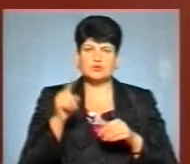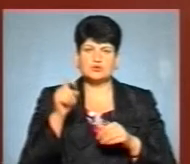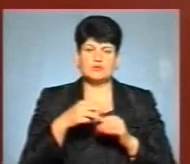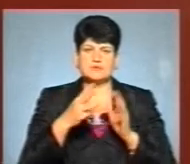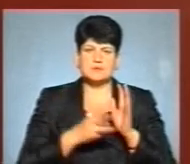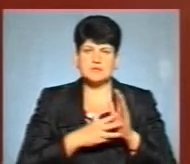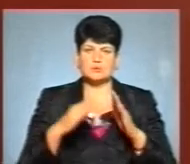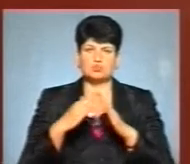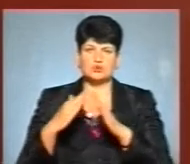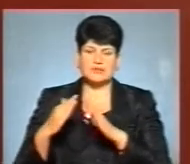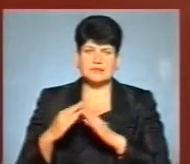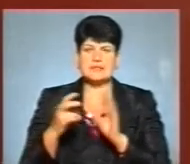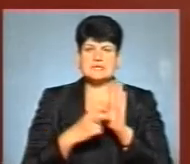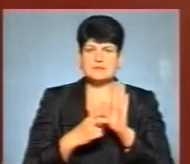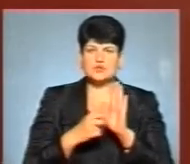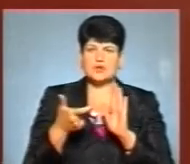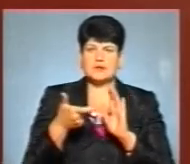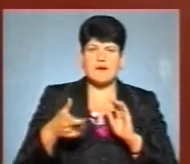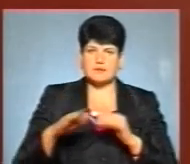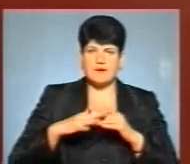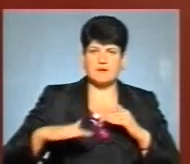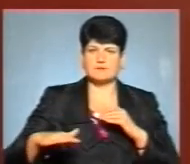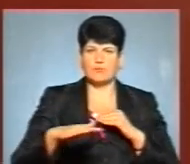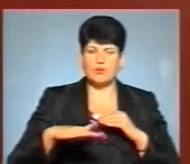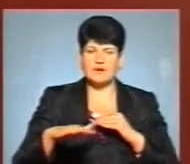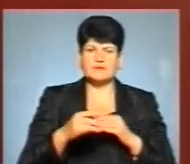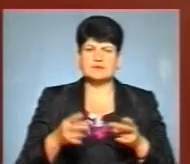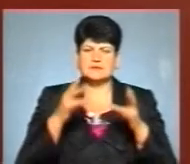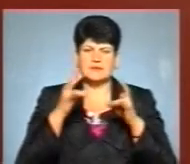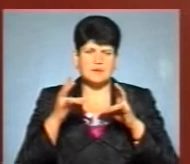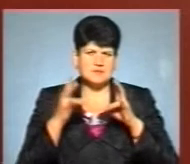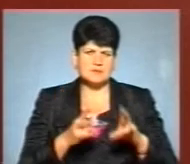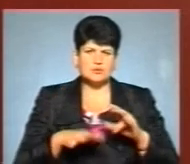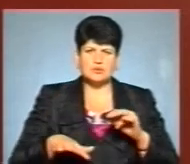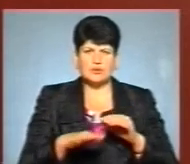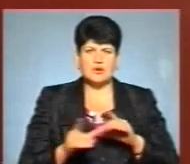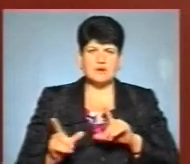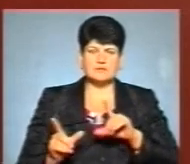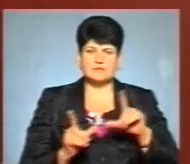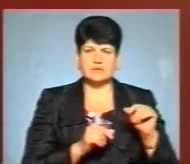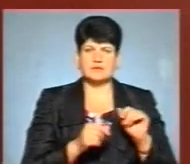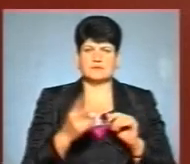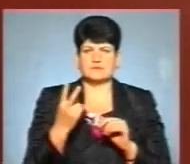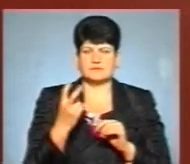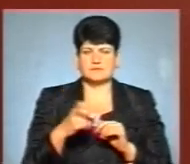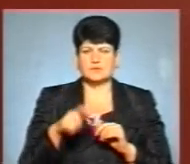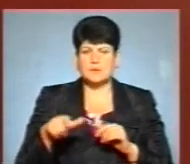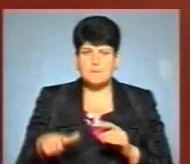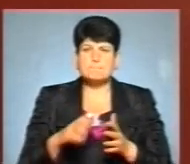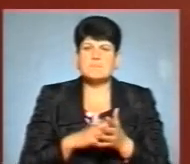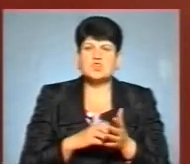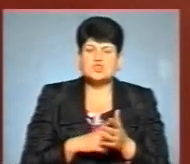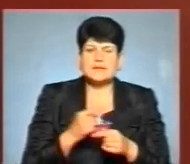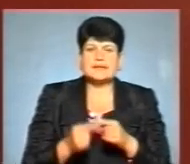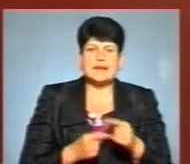більше 700 гектарів сільськогосподарських угідь. З небезпечної зони відселили майже 200 мешканців. Власне, про причини і